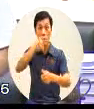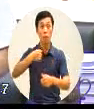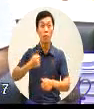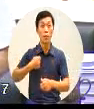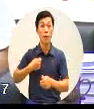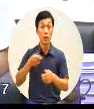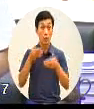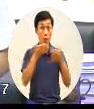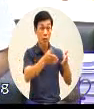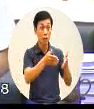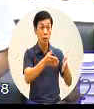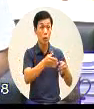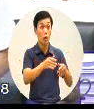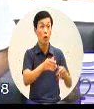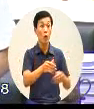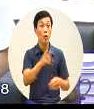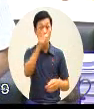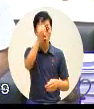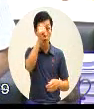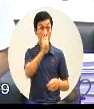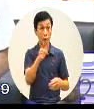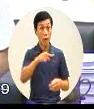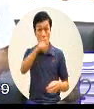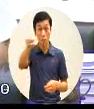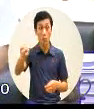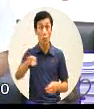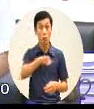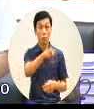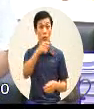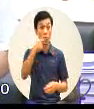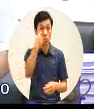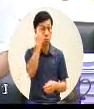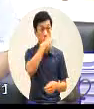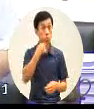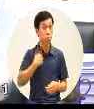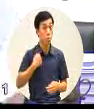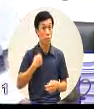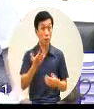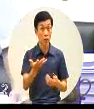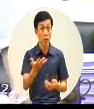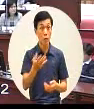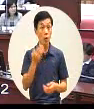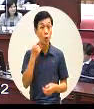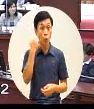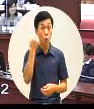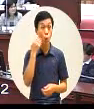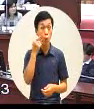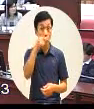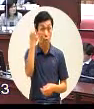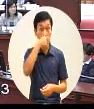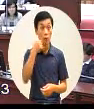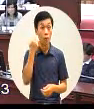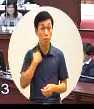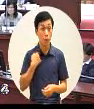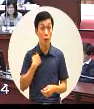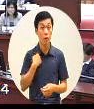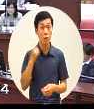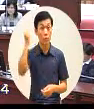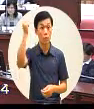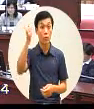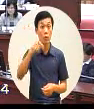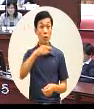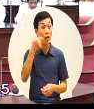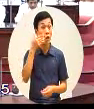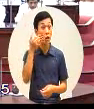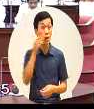无？所以啊，活动中心的主管吼，体育场的吼，有人捌你无？人有请下手者，无人捌你嘛？吼，无人